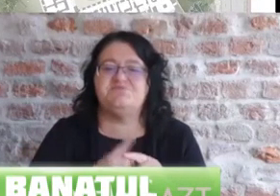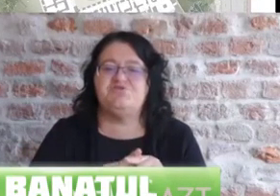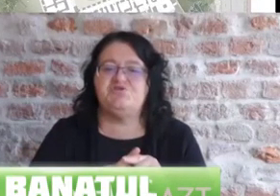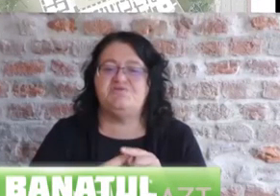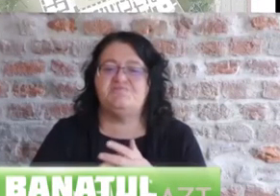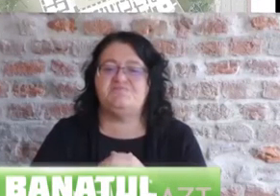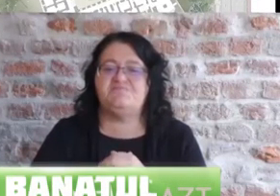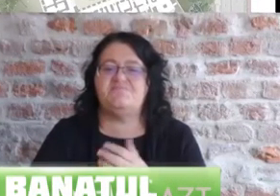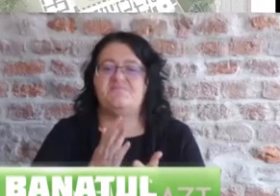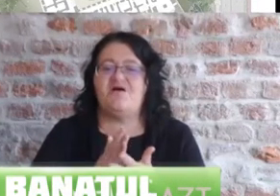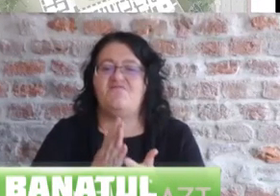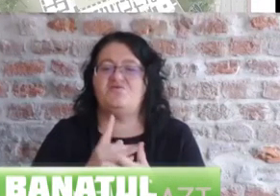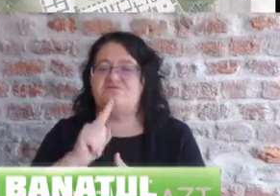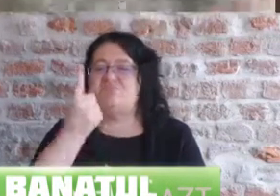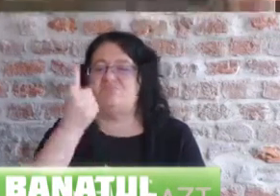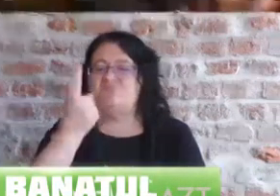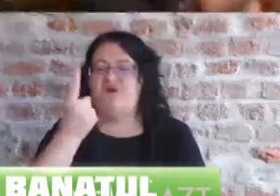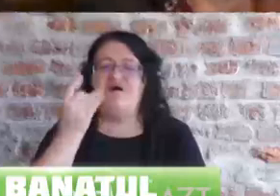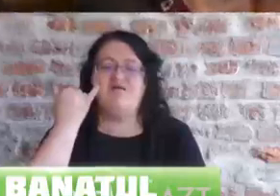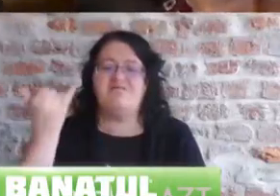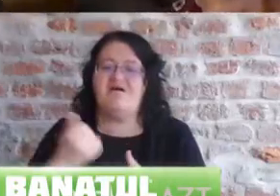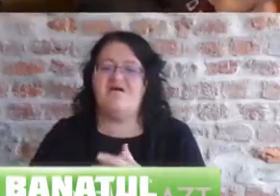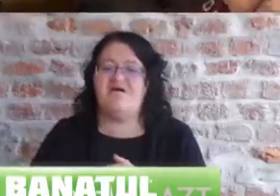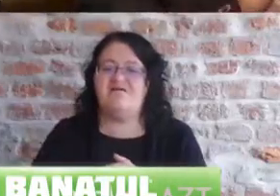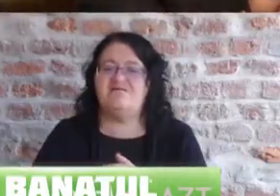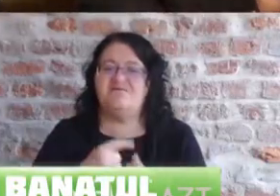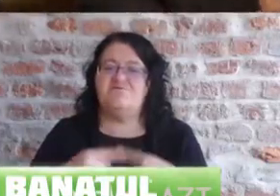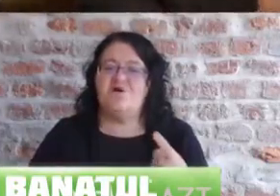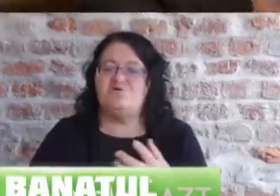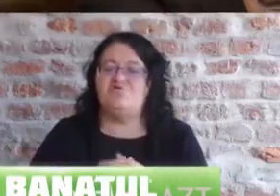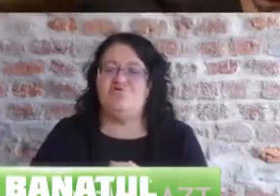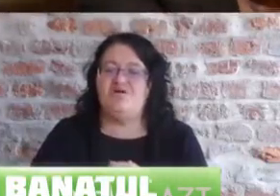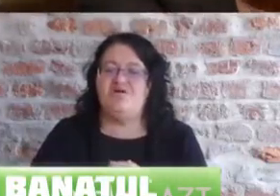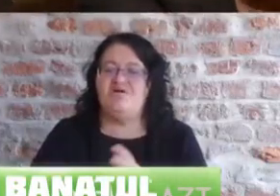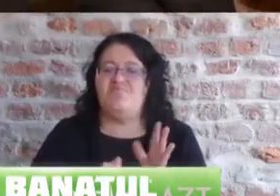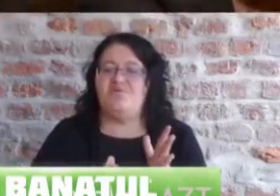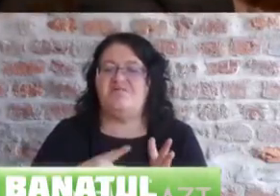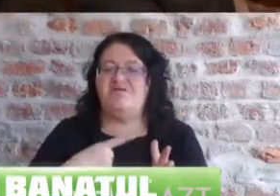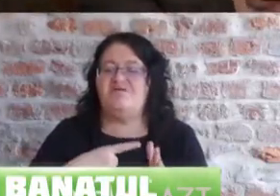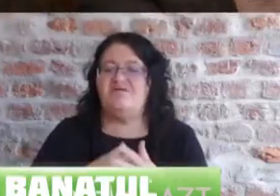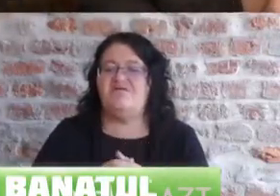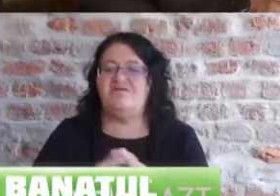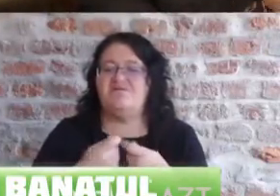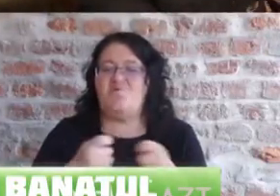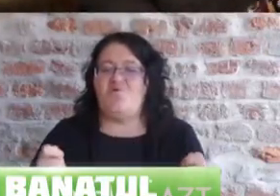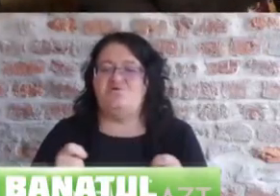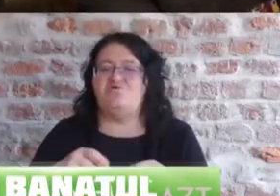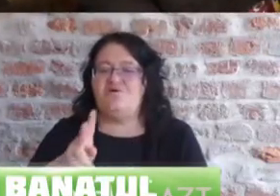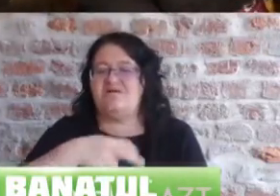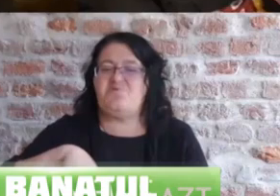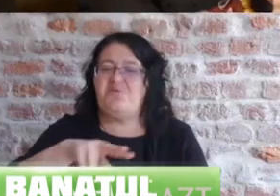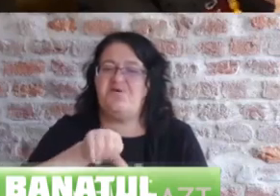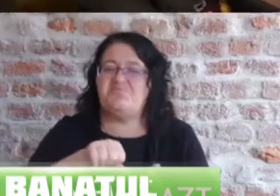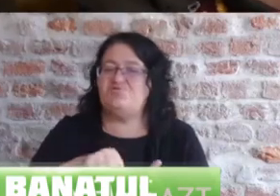Și asta a fost prima idee. După aceea, probabil că toți cei care s-au plimbat prin